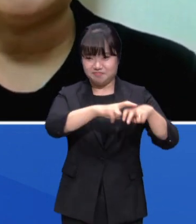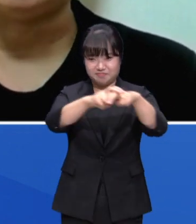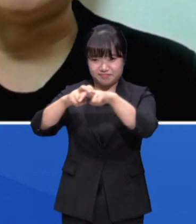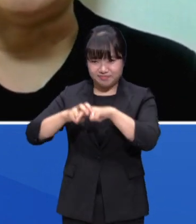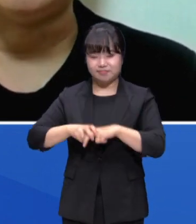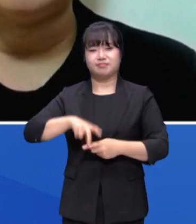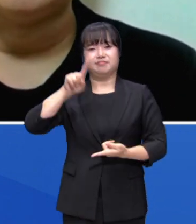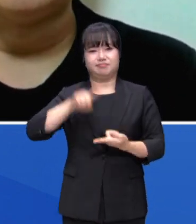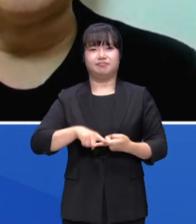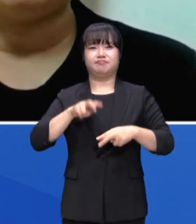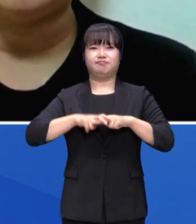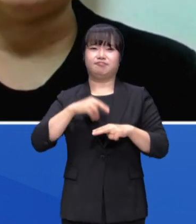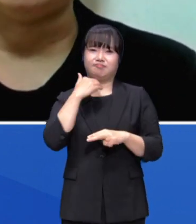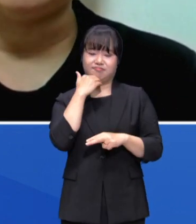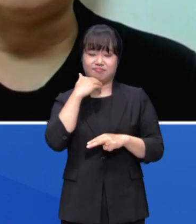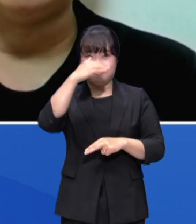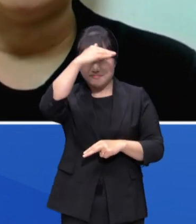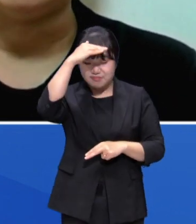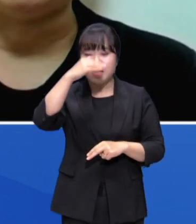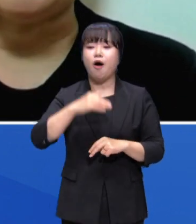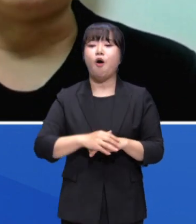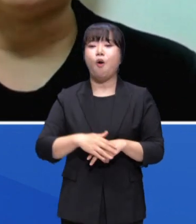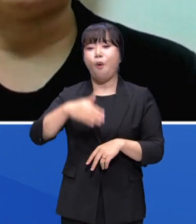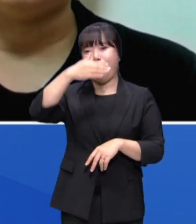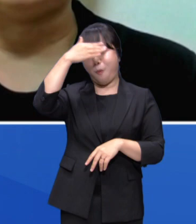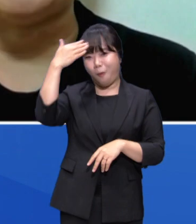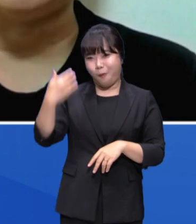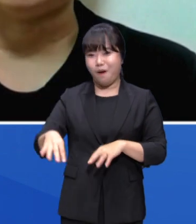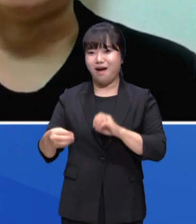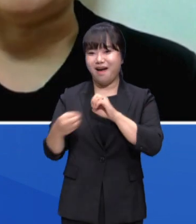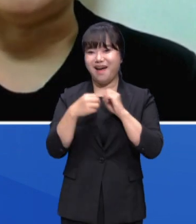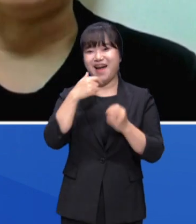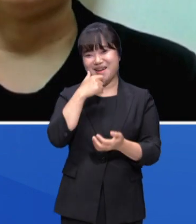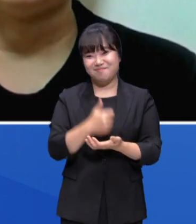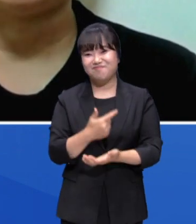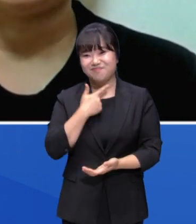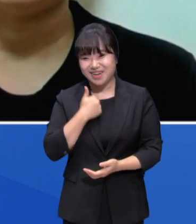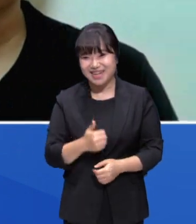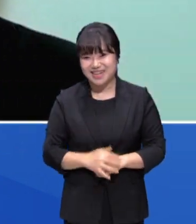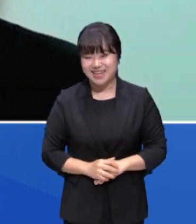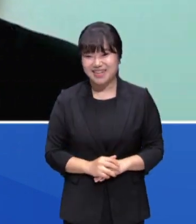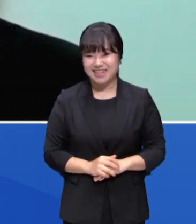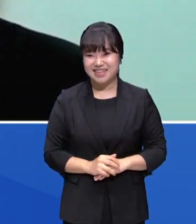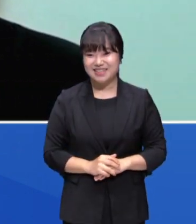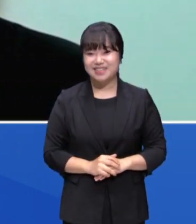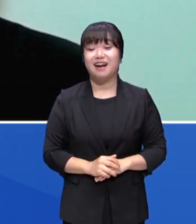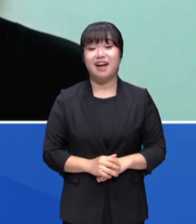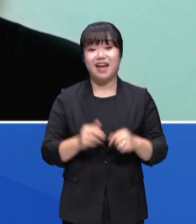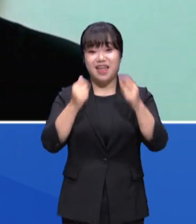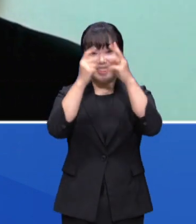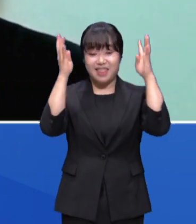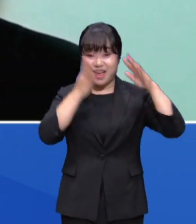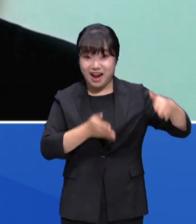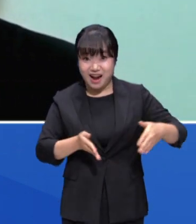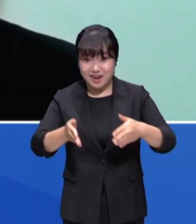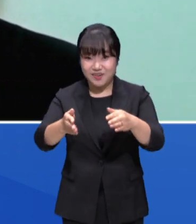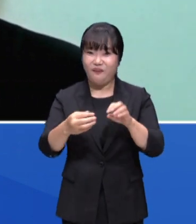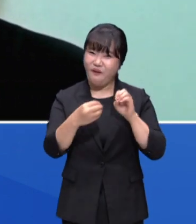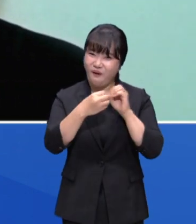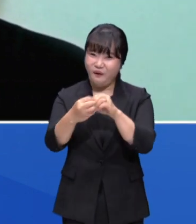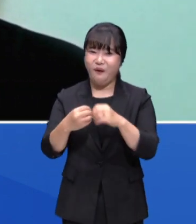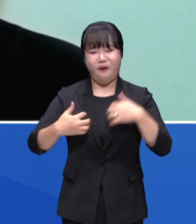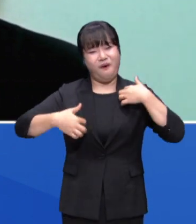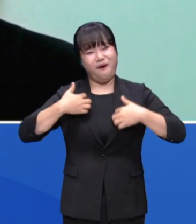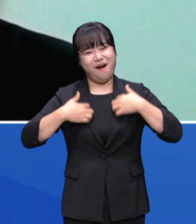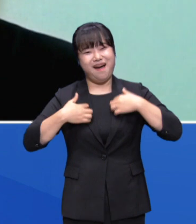않고 끝까지 예, 함께해 주셔서 정말 감격스러운 무대가 됐습니다. 네, 대학로 일대가 들썩이는 정말